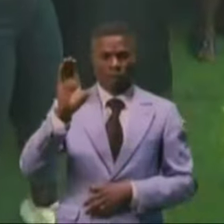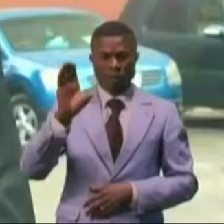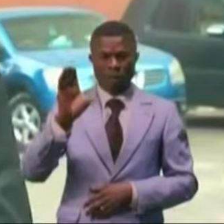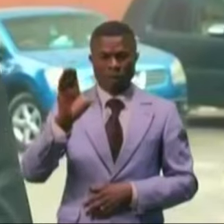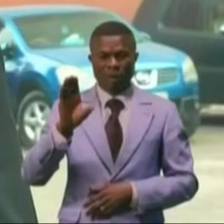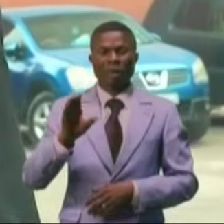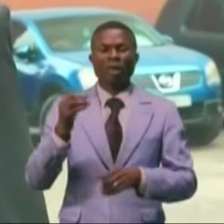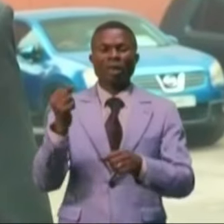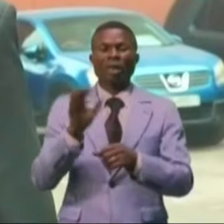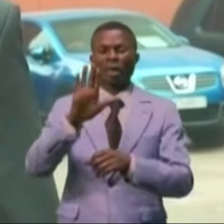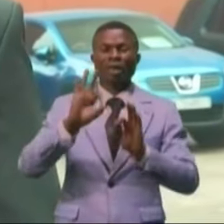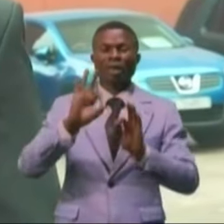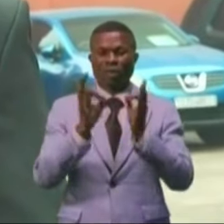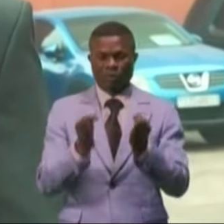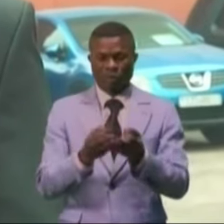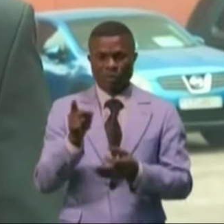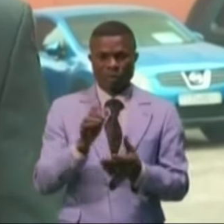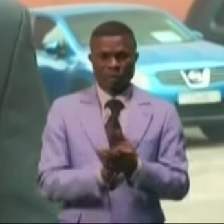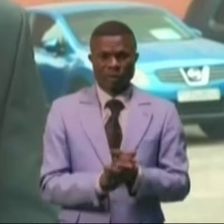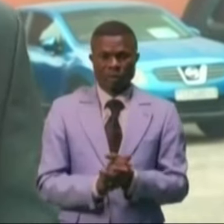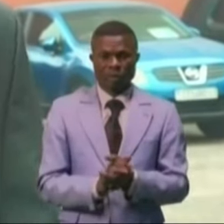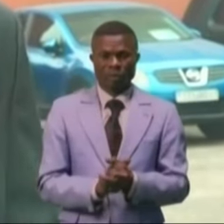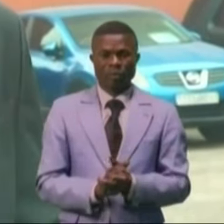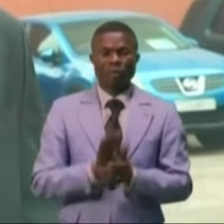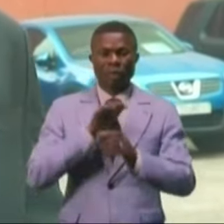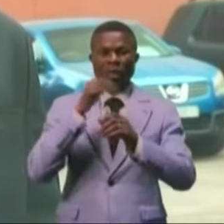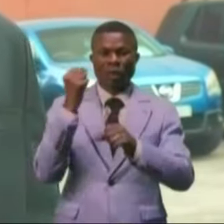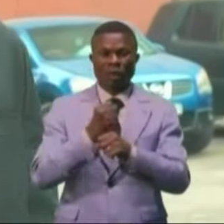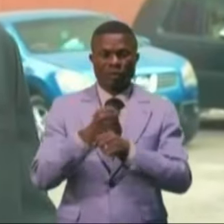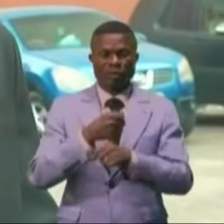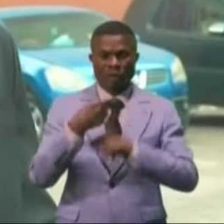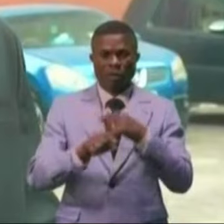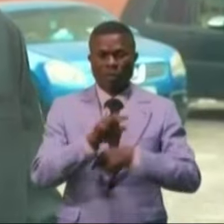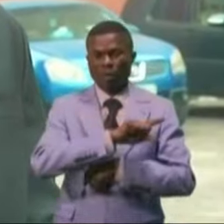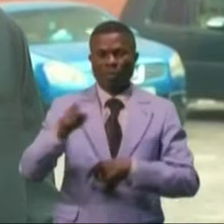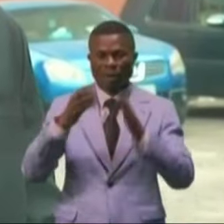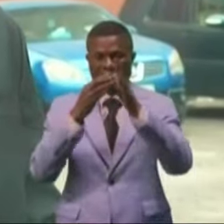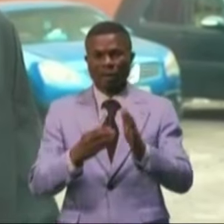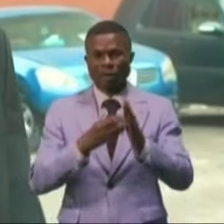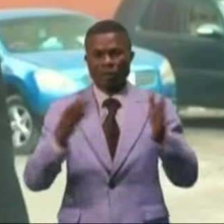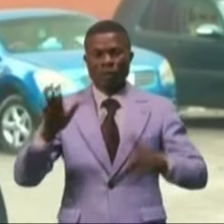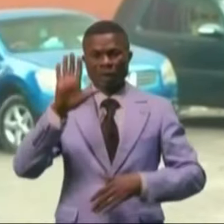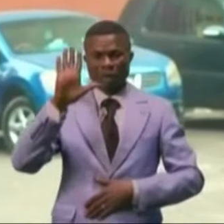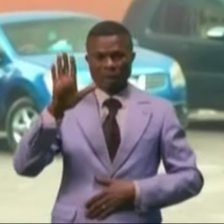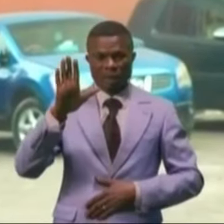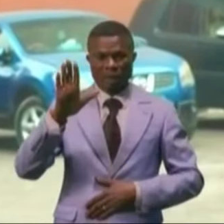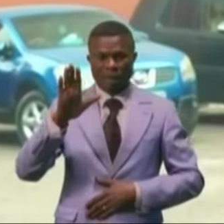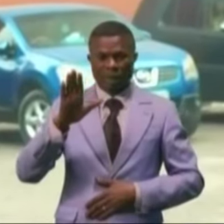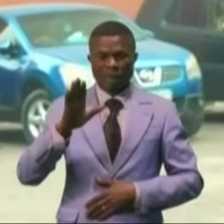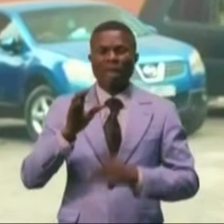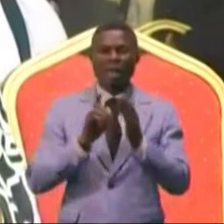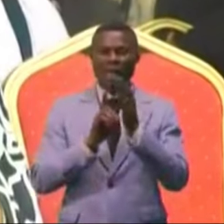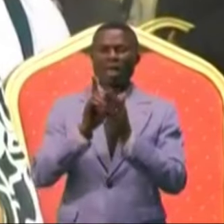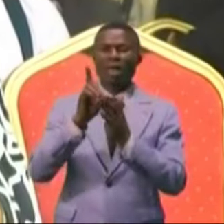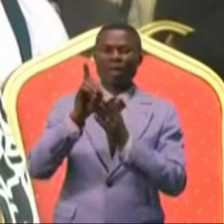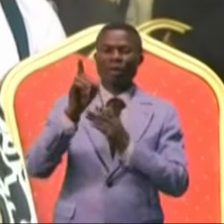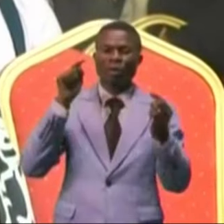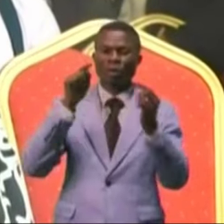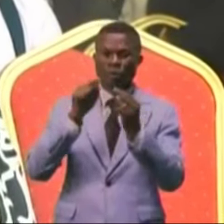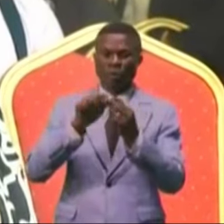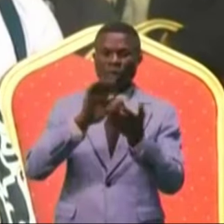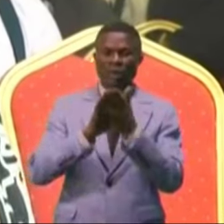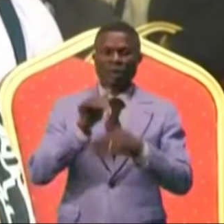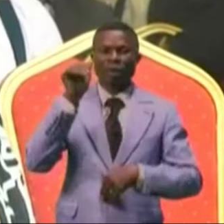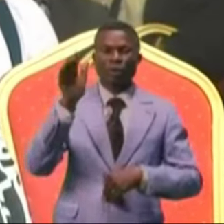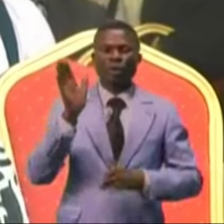seconde famille. Engagé à 1995, l'illustre disparu a gravi les échelons jusqu'au grade des